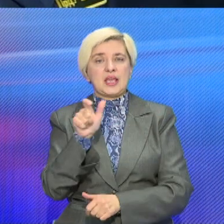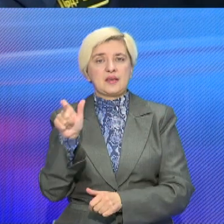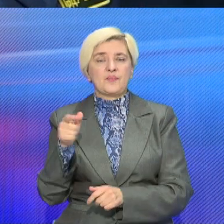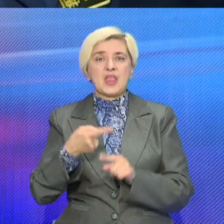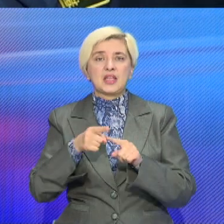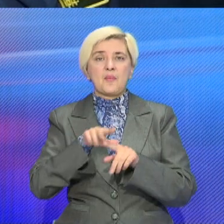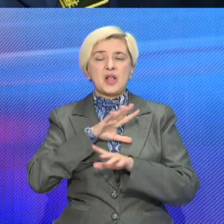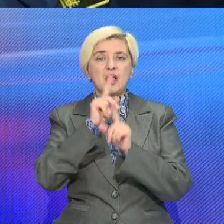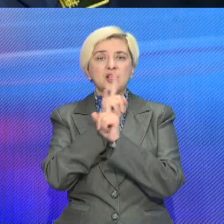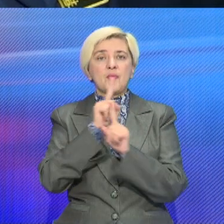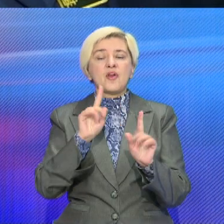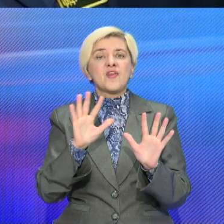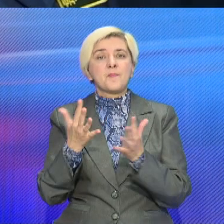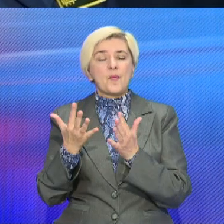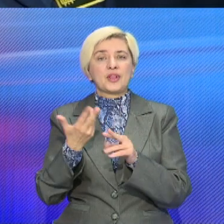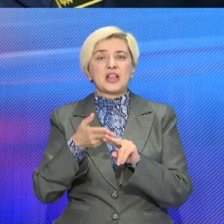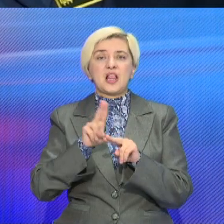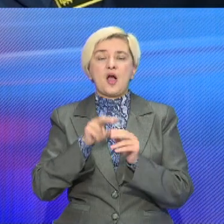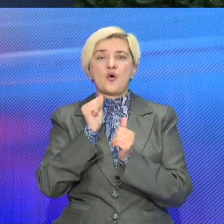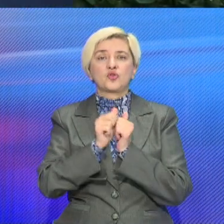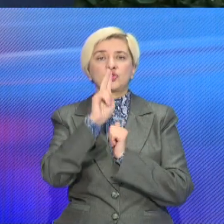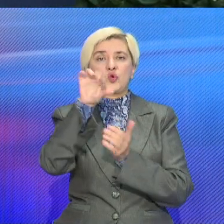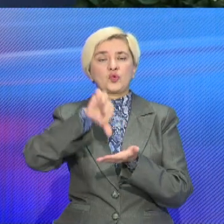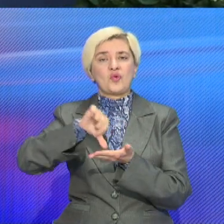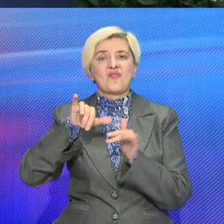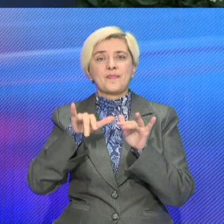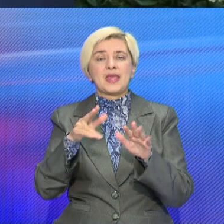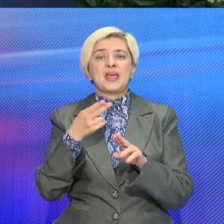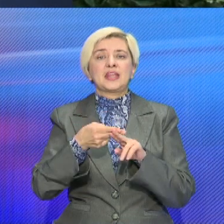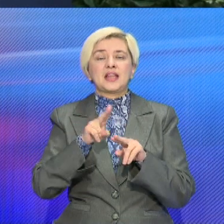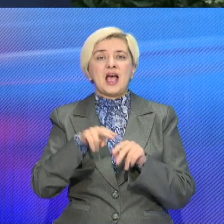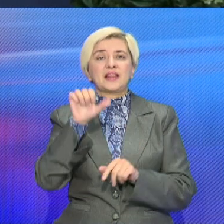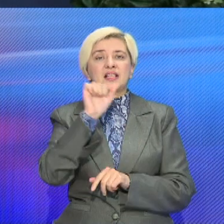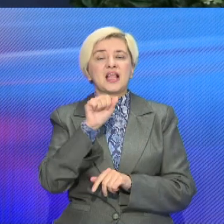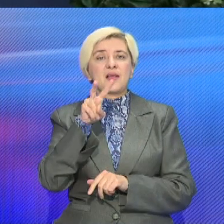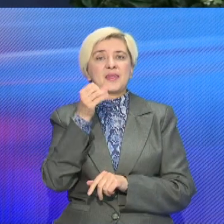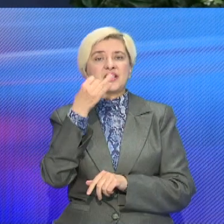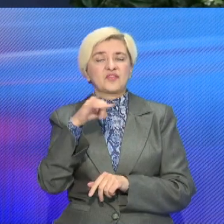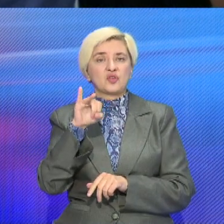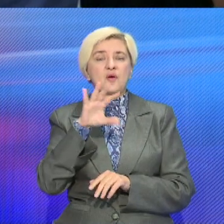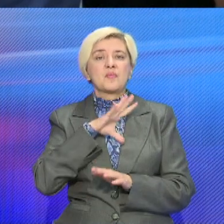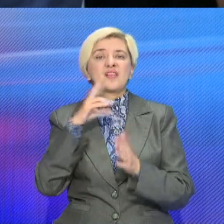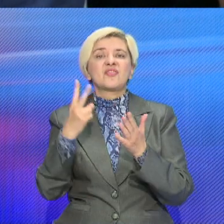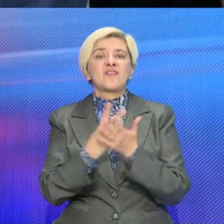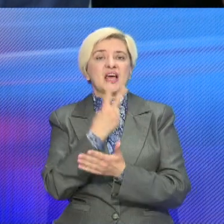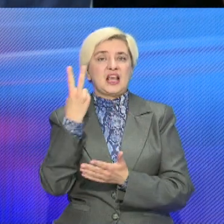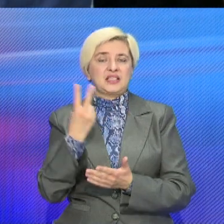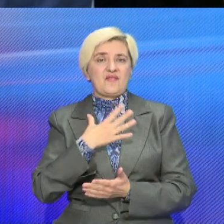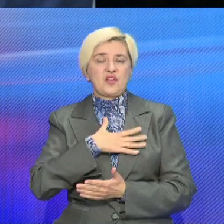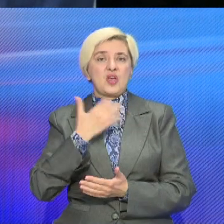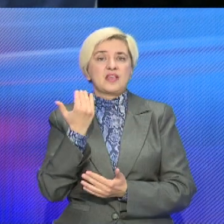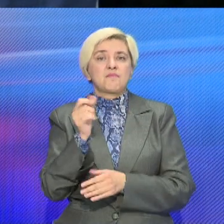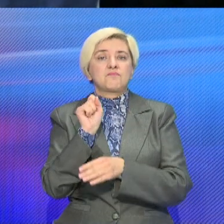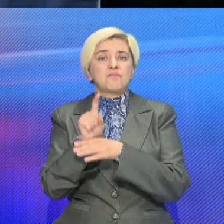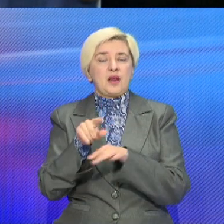Гэта быў асаблівы момант для кожнага, хто ўдзельнічаў у мерапрыемстве, але для Анастасіі Лебядзеўскай стаў хвалюючым удвая. Ёй была даручана